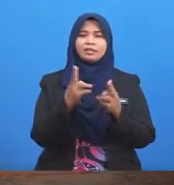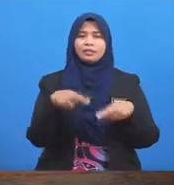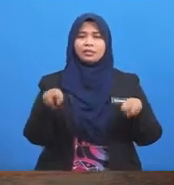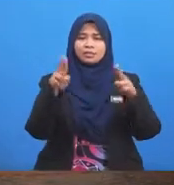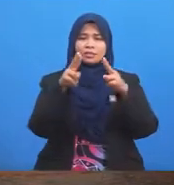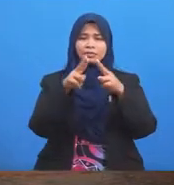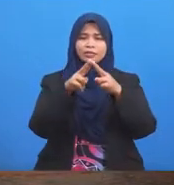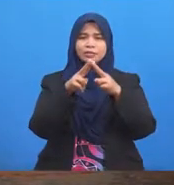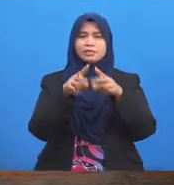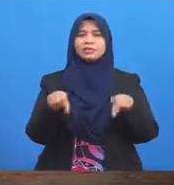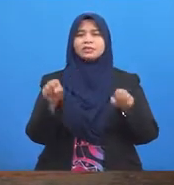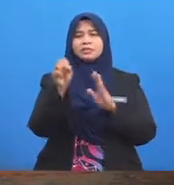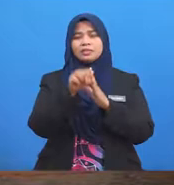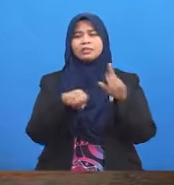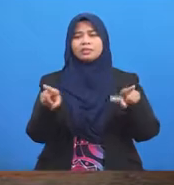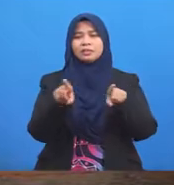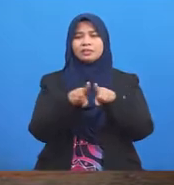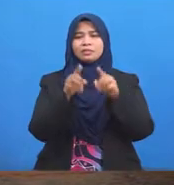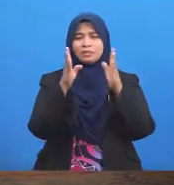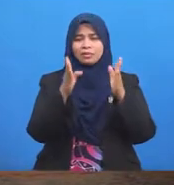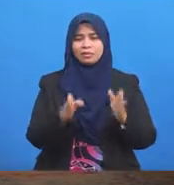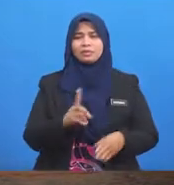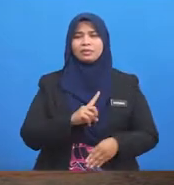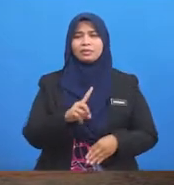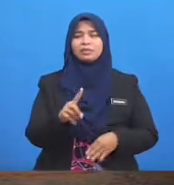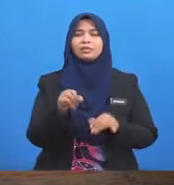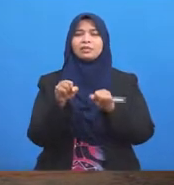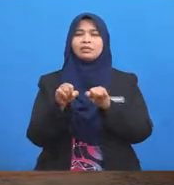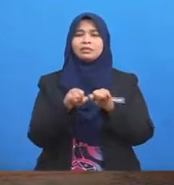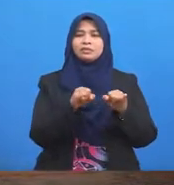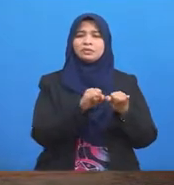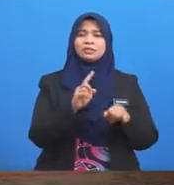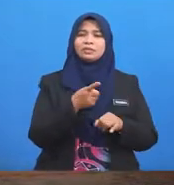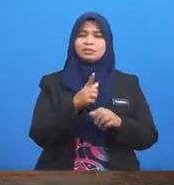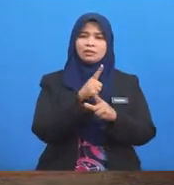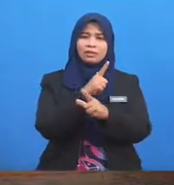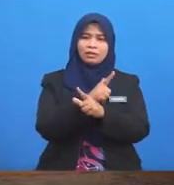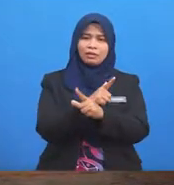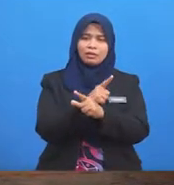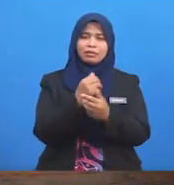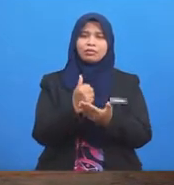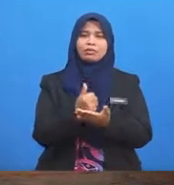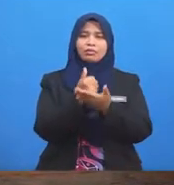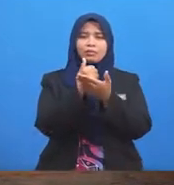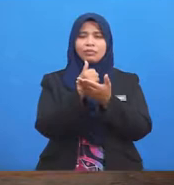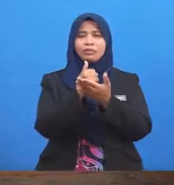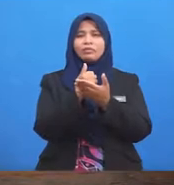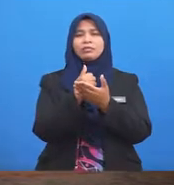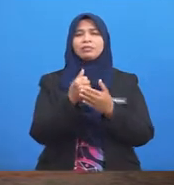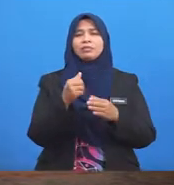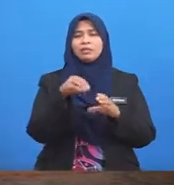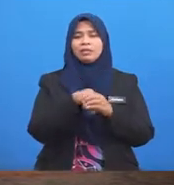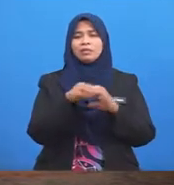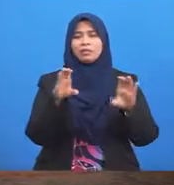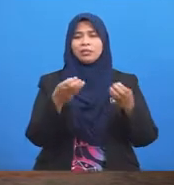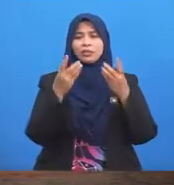terutama sesama umat Islam. Juga kita dilarang pula tolong-menolong dalam melakukan